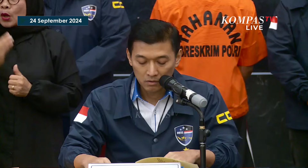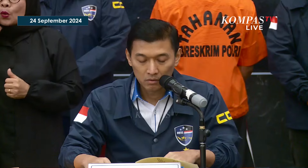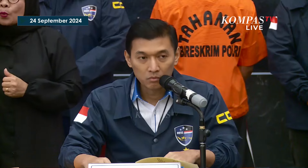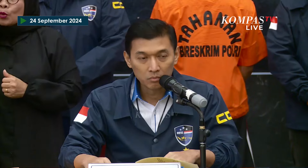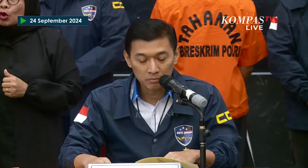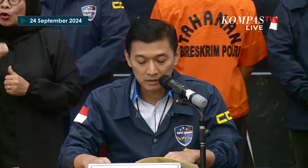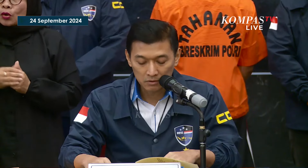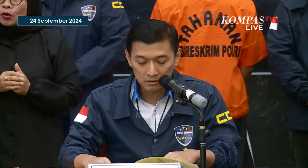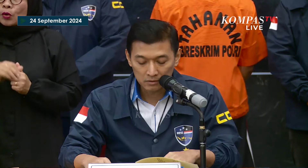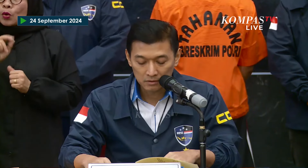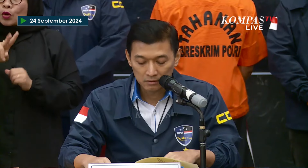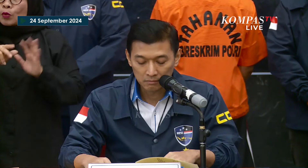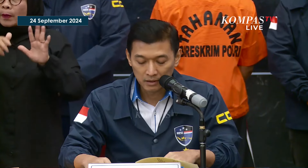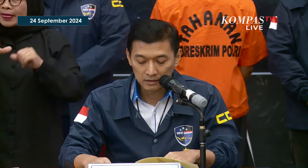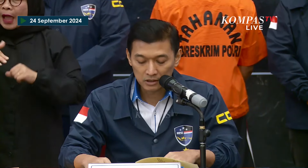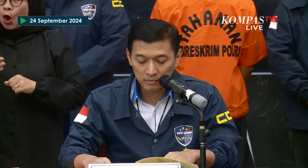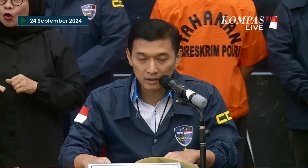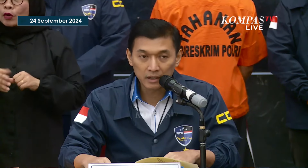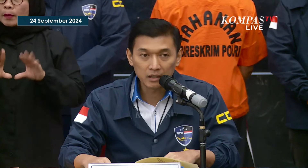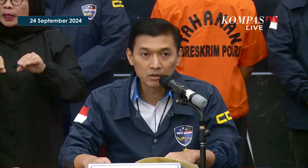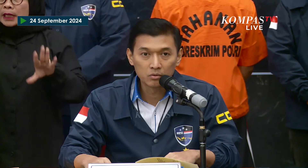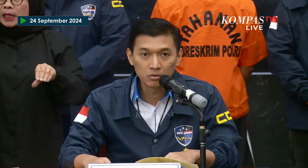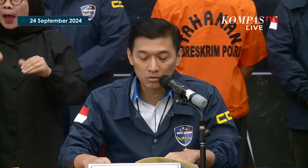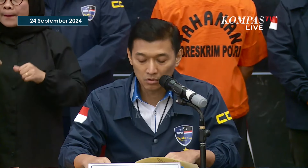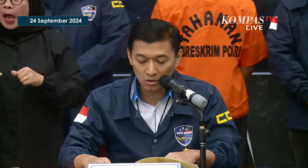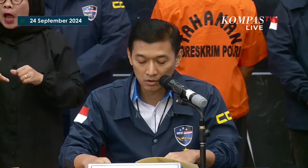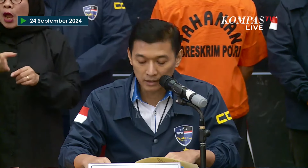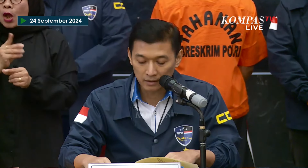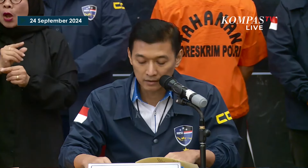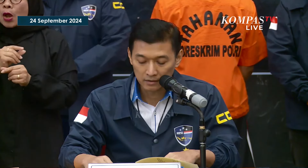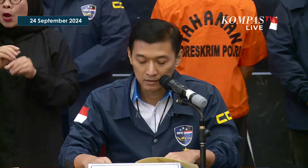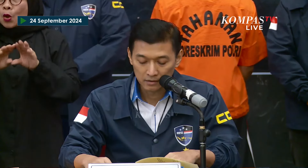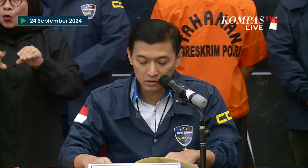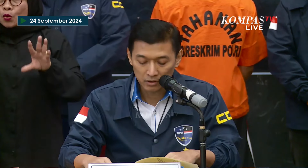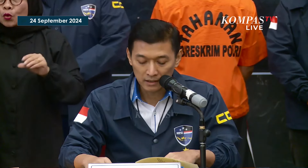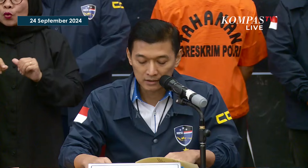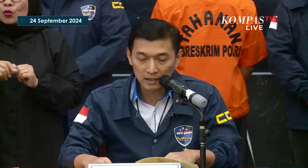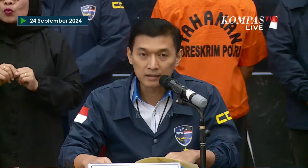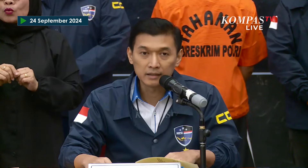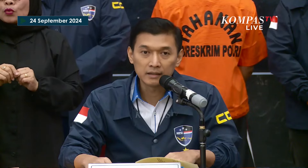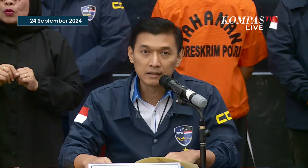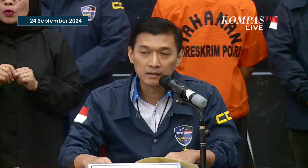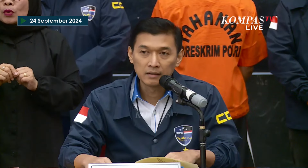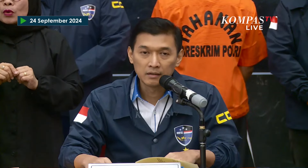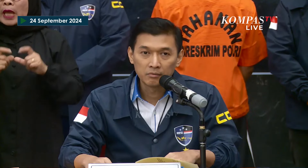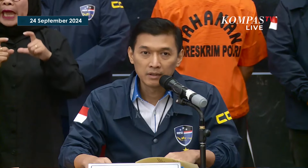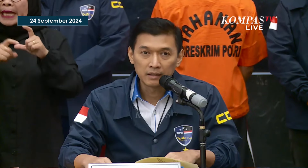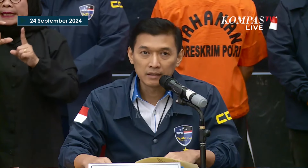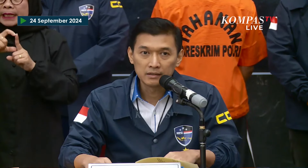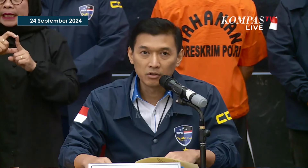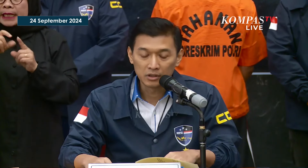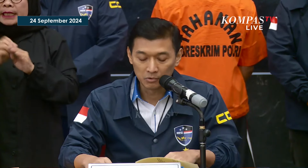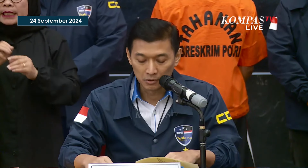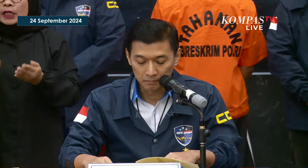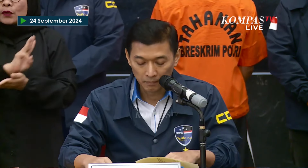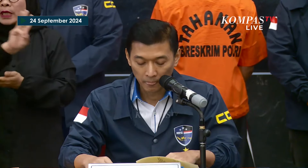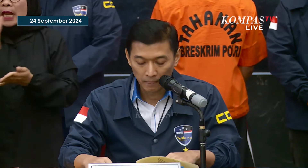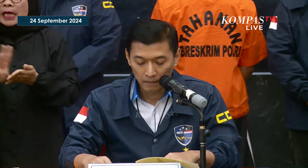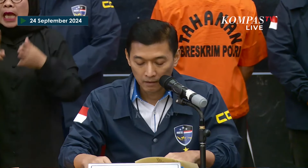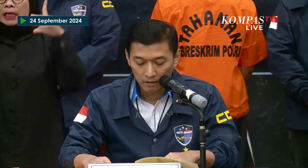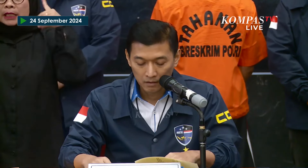umur 25 tahun, bekerja sebagai guru honorer sekolah dasar di wilayah di Jawa